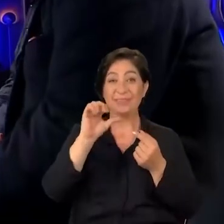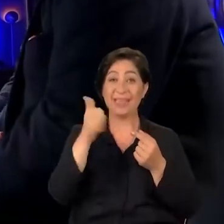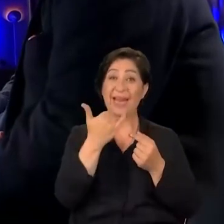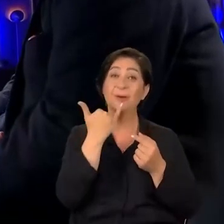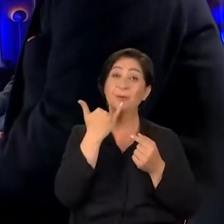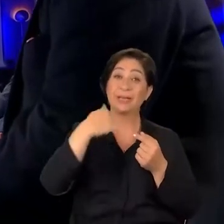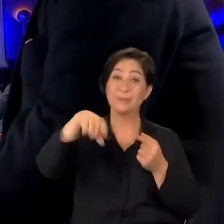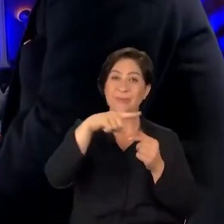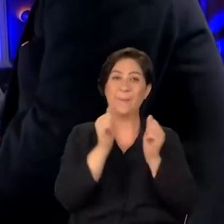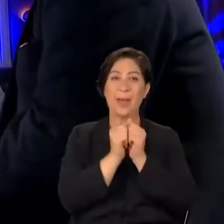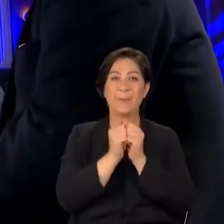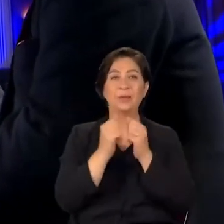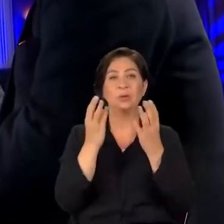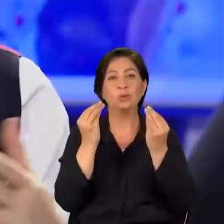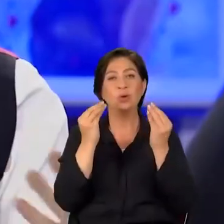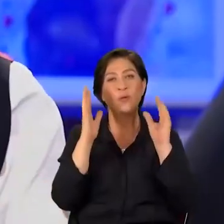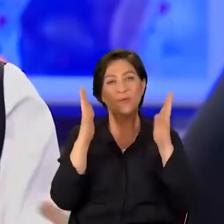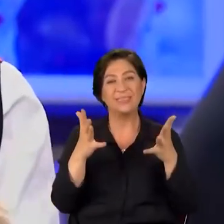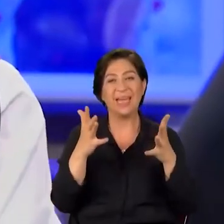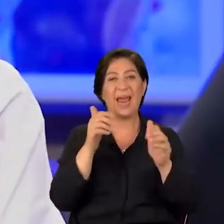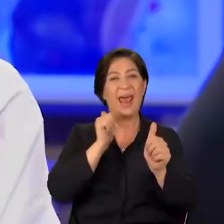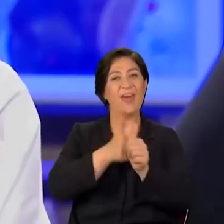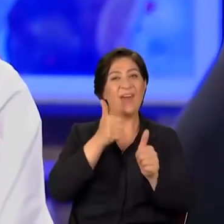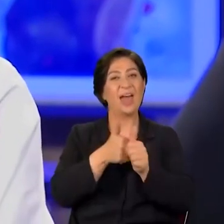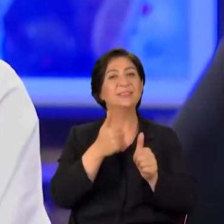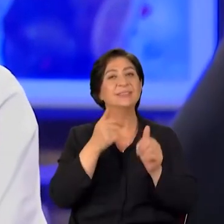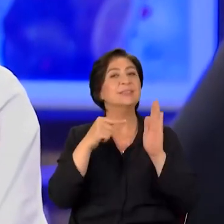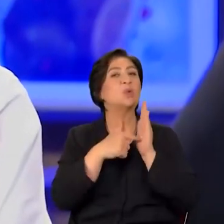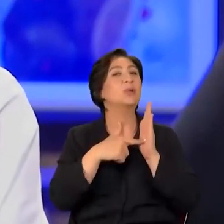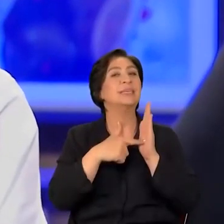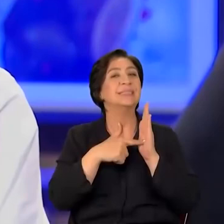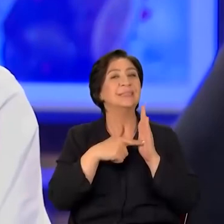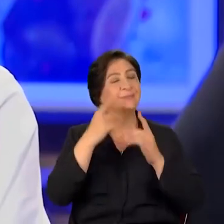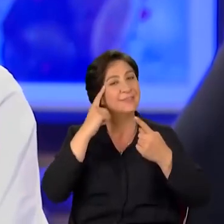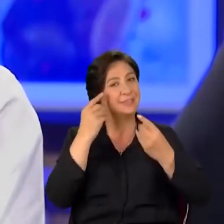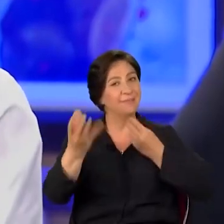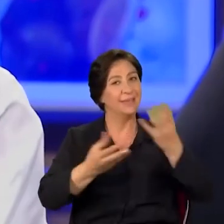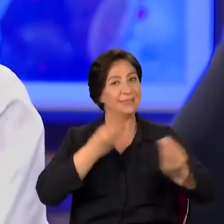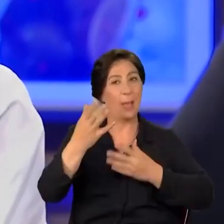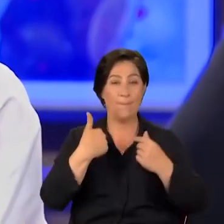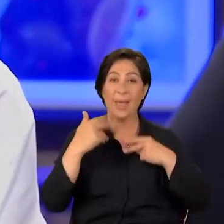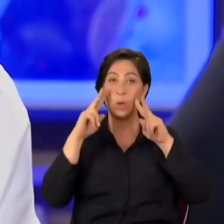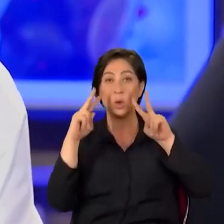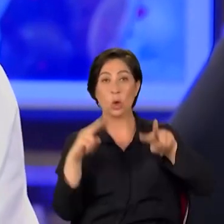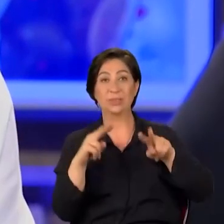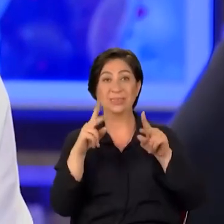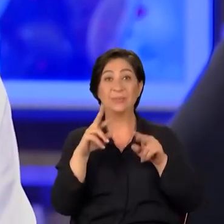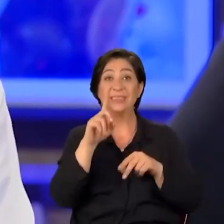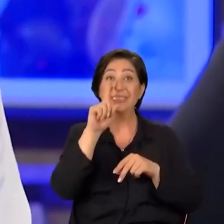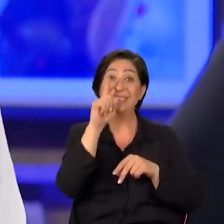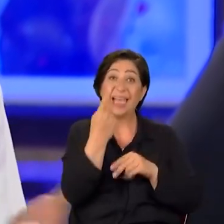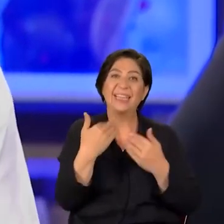seyircimize, değerli konuklarımızla birlikte birçok referans noktası önerdik. Ben gördüğünüz